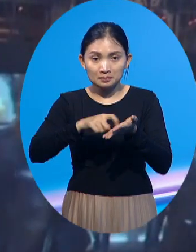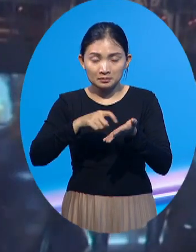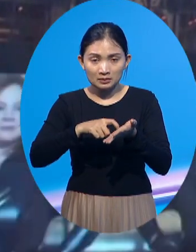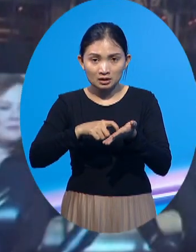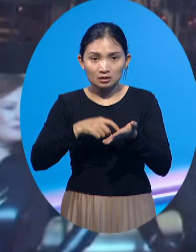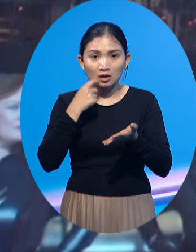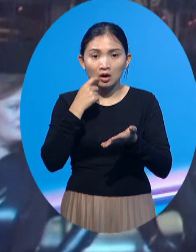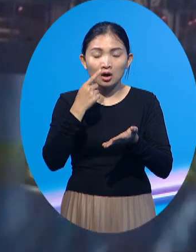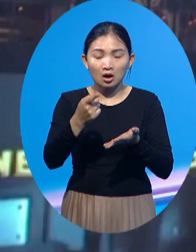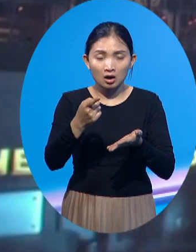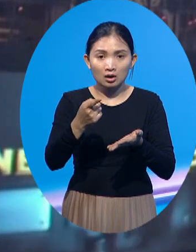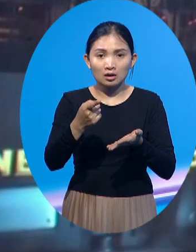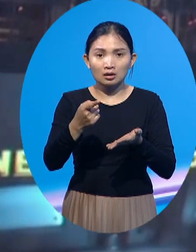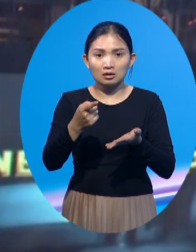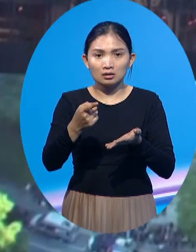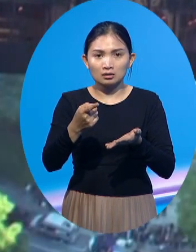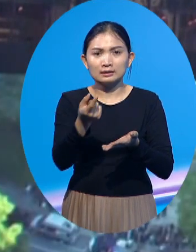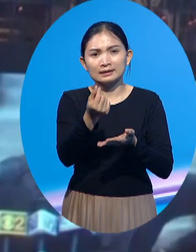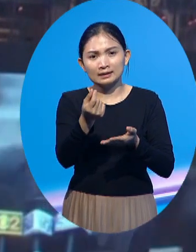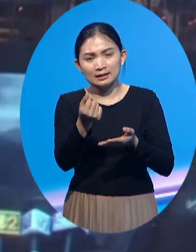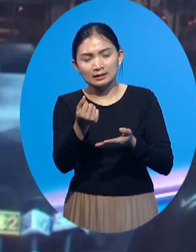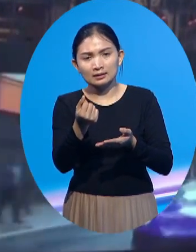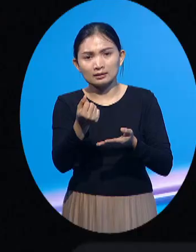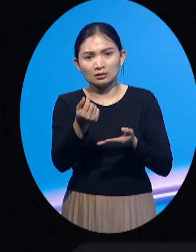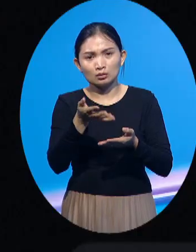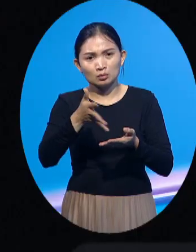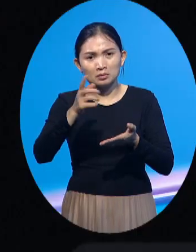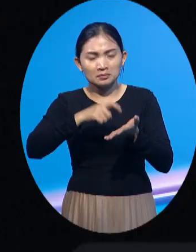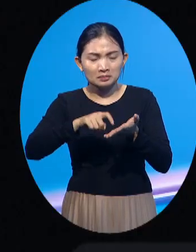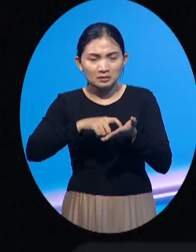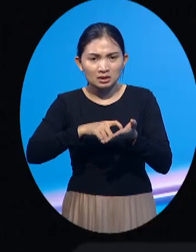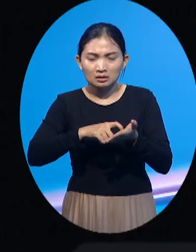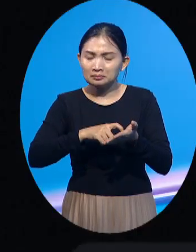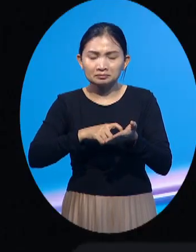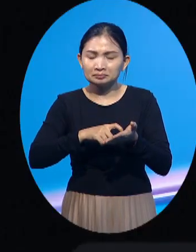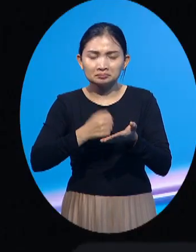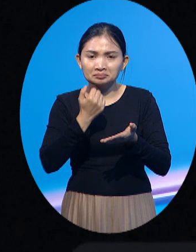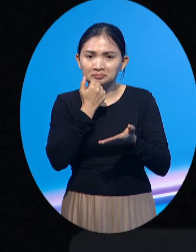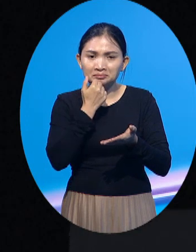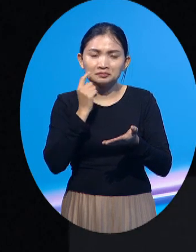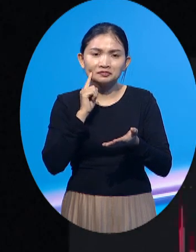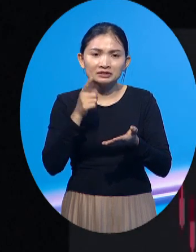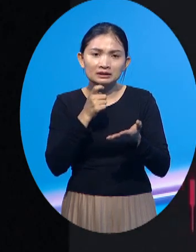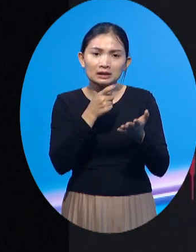thuật số lớn nhất nước Mỹ là Coinbase hoạt động bất hợp pháp vì không đăng ký với cơ quan quản lý. Tuy nhiên, đại diện